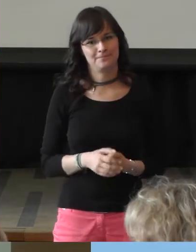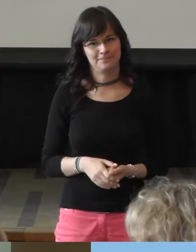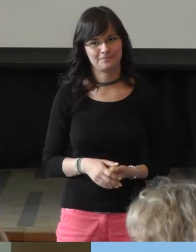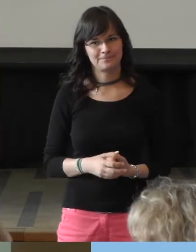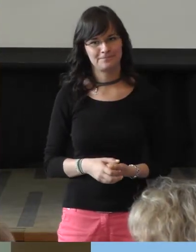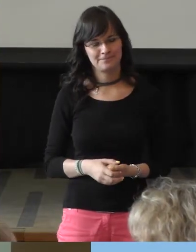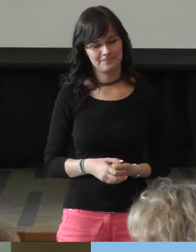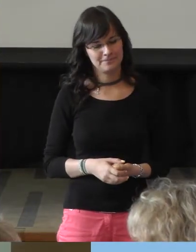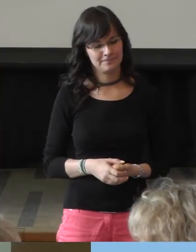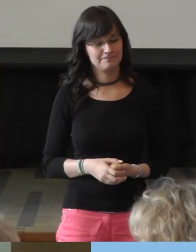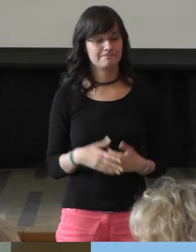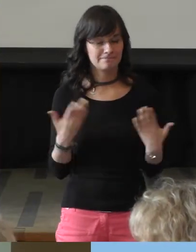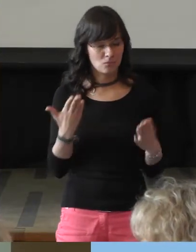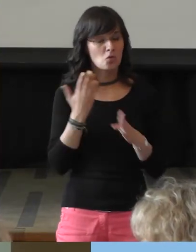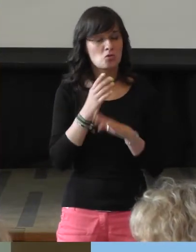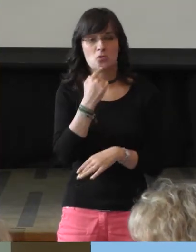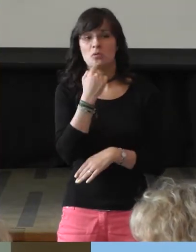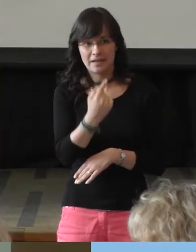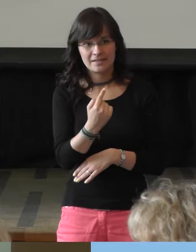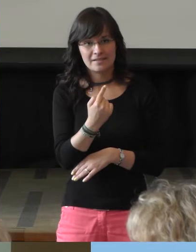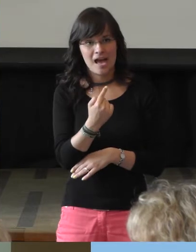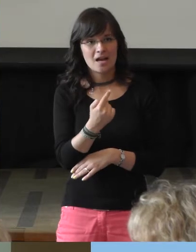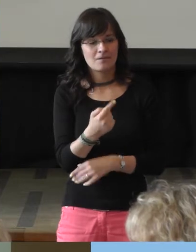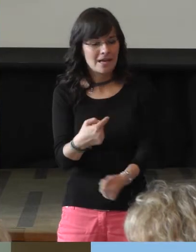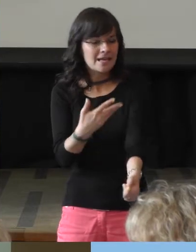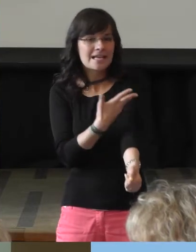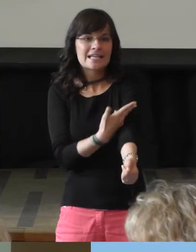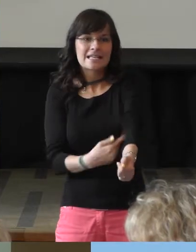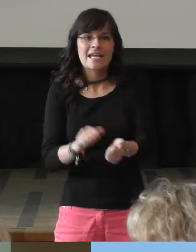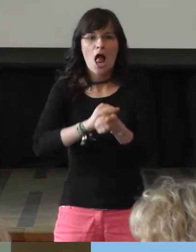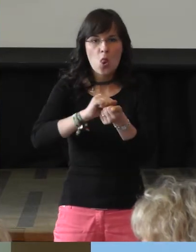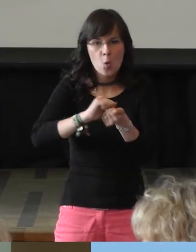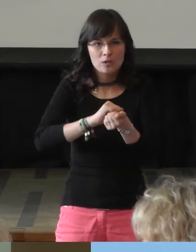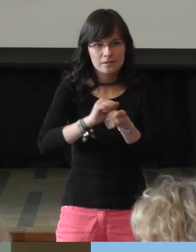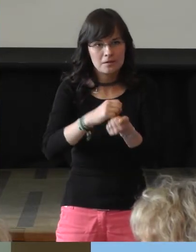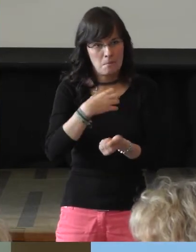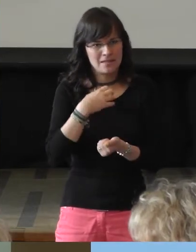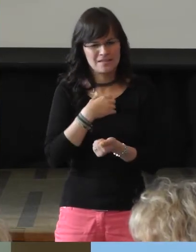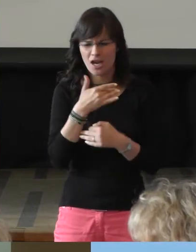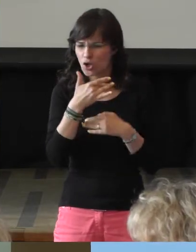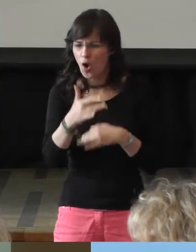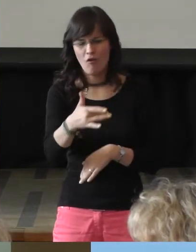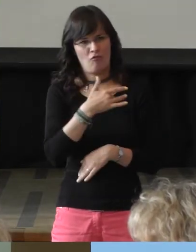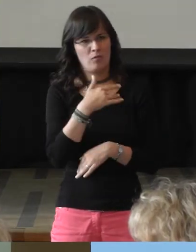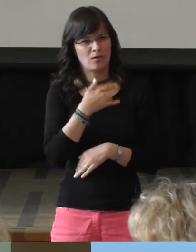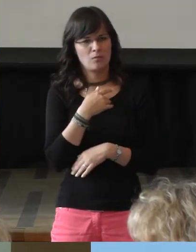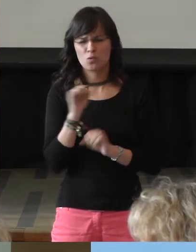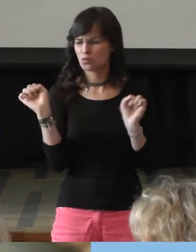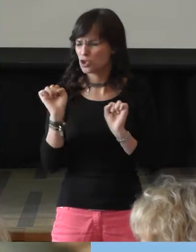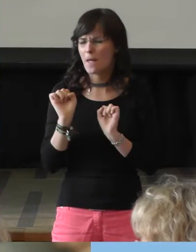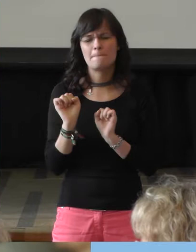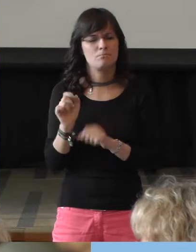Wir hatten erwähnt, dass auch Dialyse-Patienten davon betroffen sind. Das sehen wir immer wieder, die haben ein besonders schweres was das Legs-Syndrom,